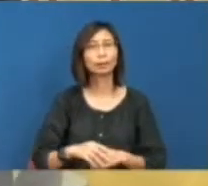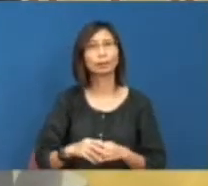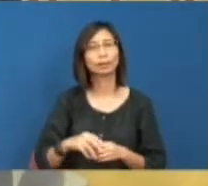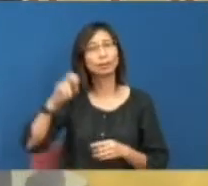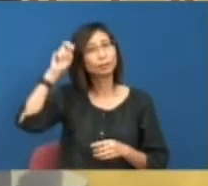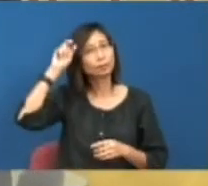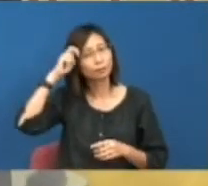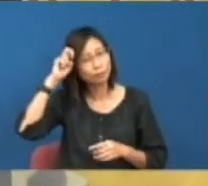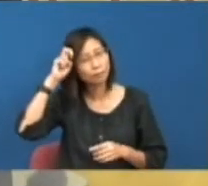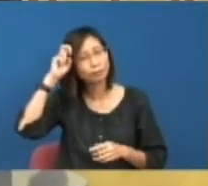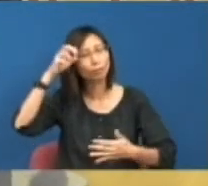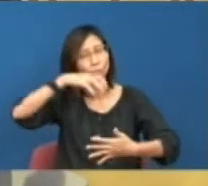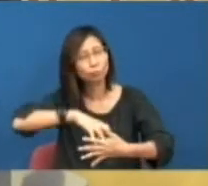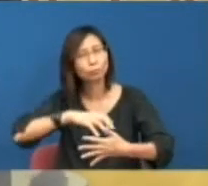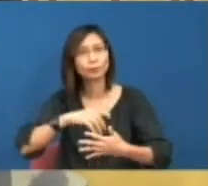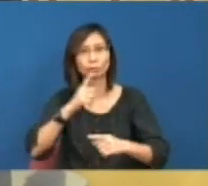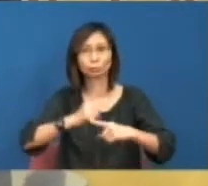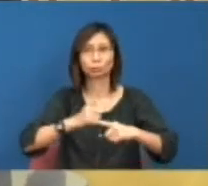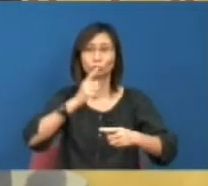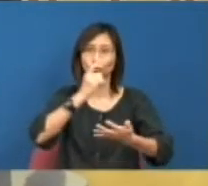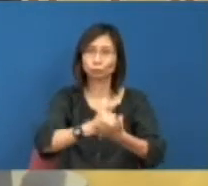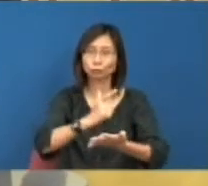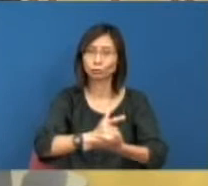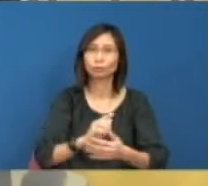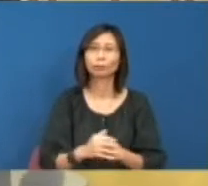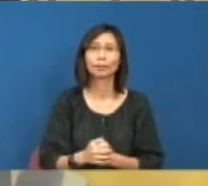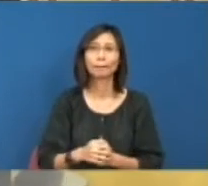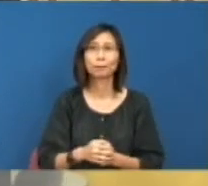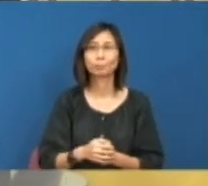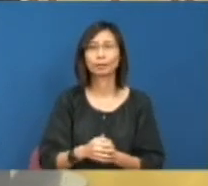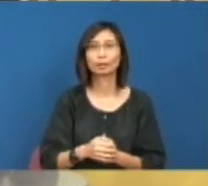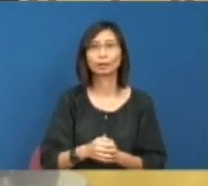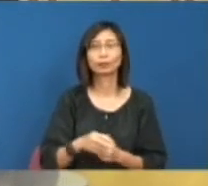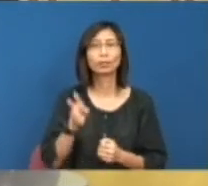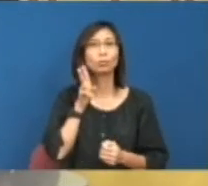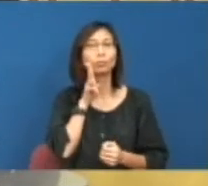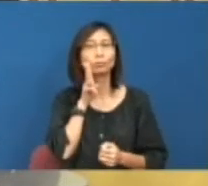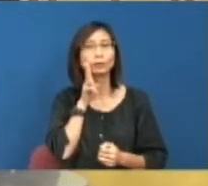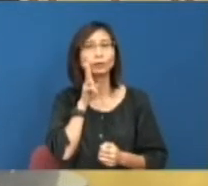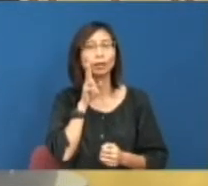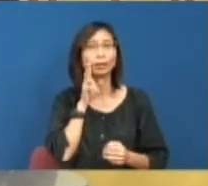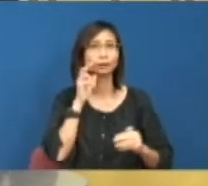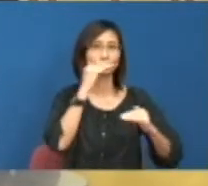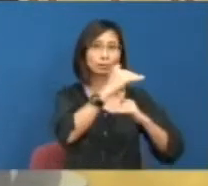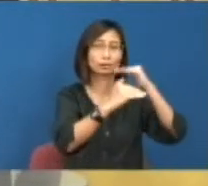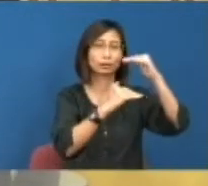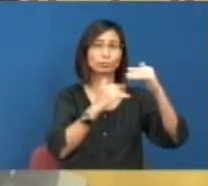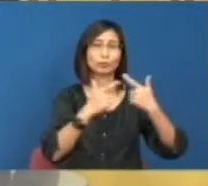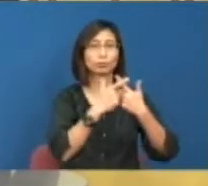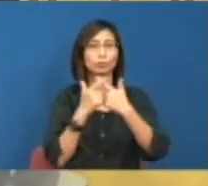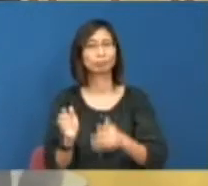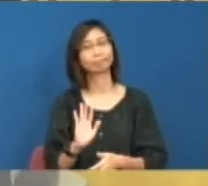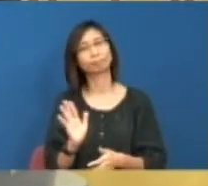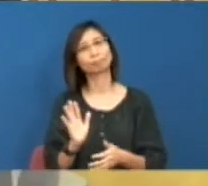夠係令到呢個我哋而家講嘅好似唔係階級鬥爭嘅呢一個民主運